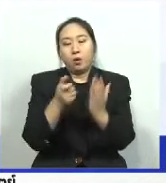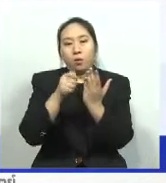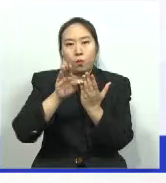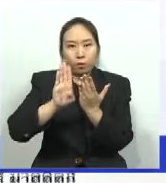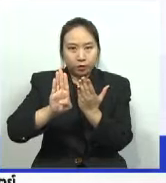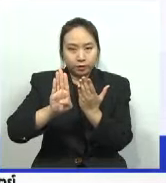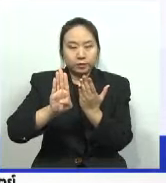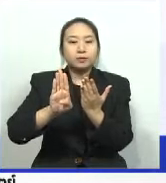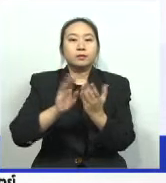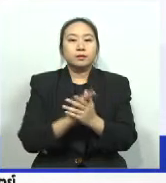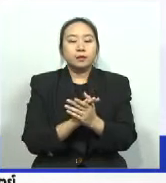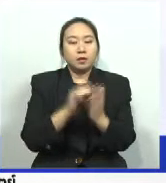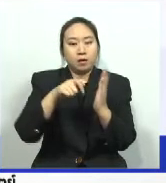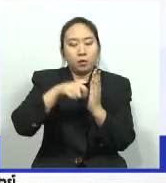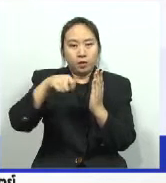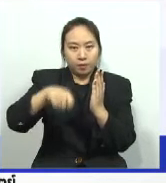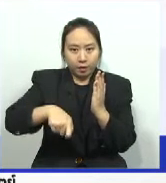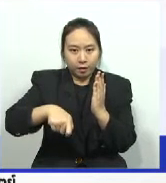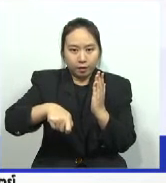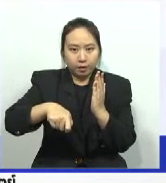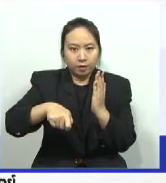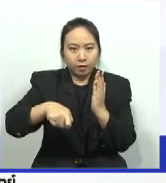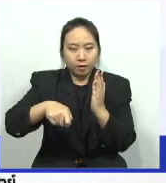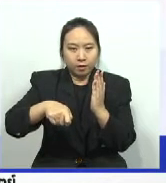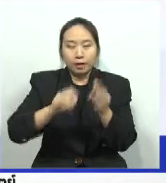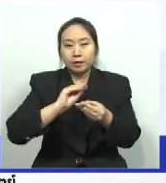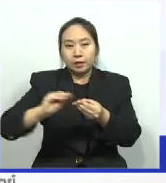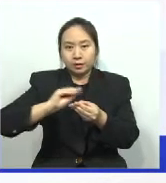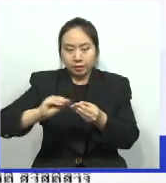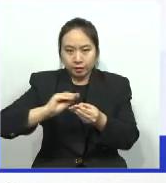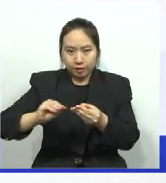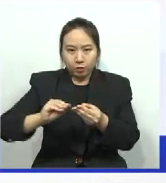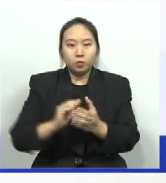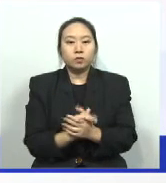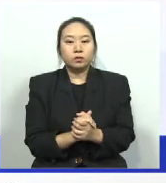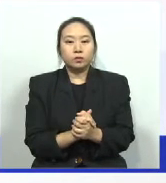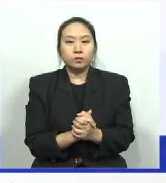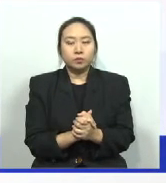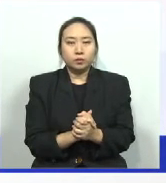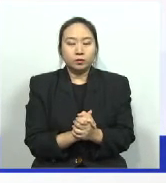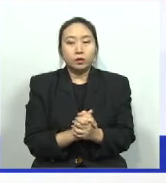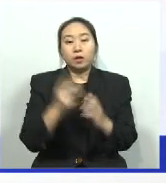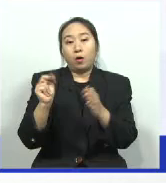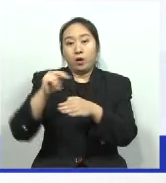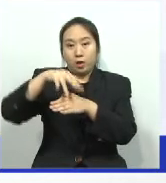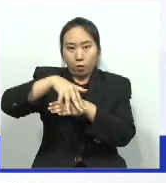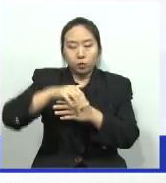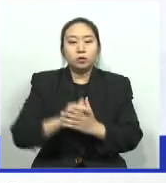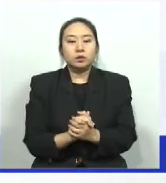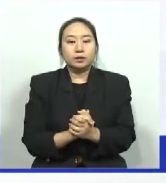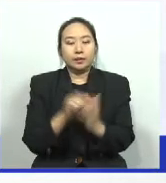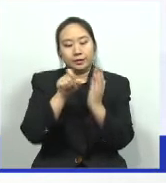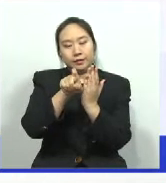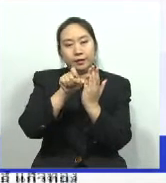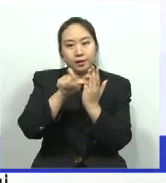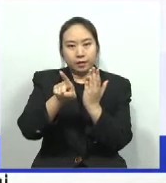ราชธานีนครราชสีมาฉะเชิงเทรานครนายกศรีสะเ